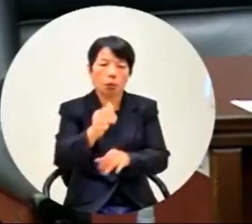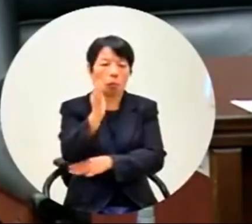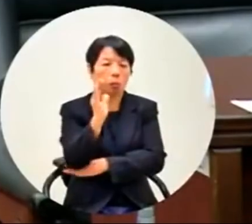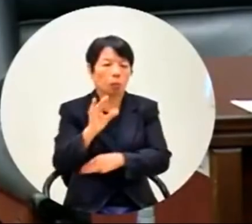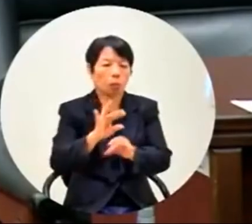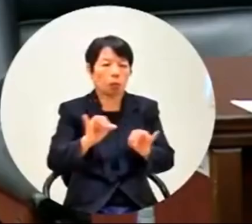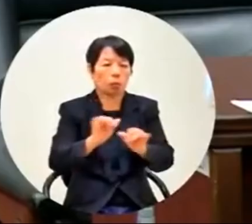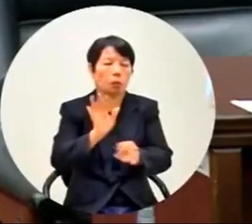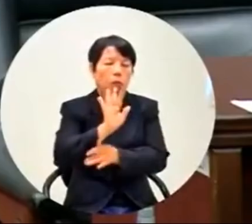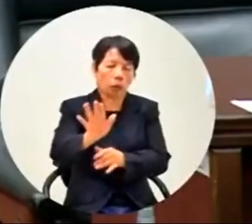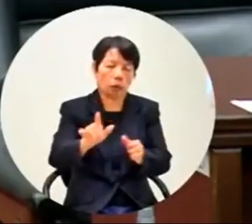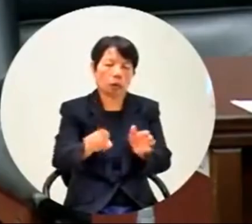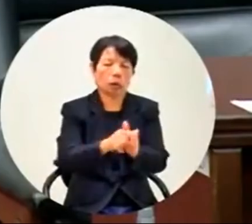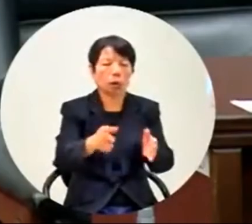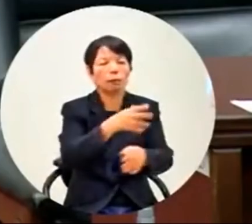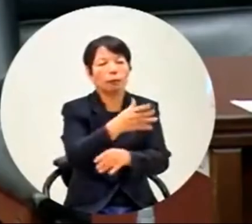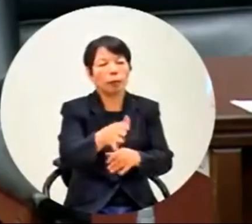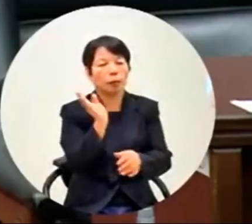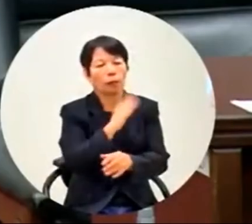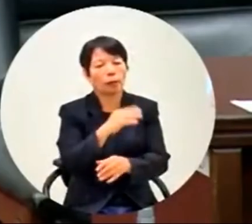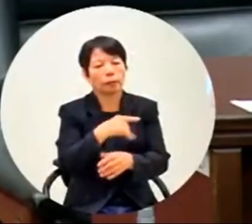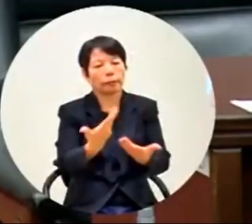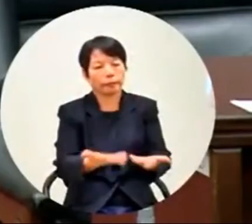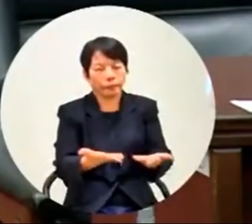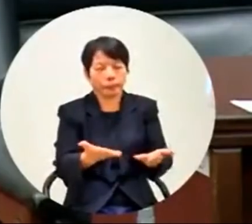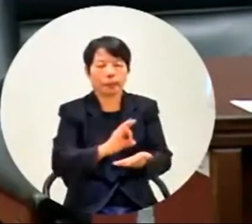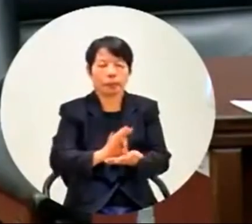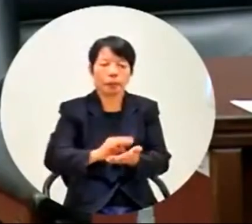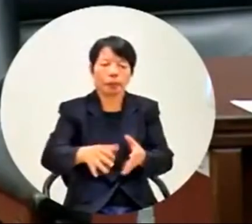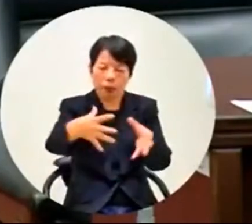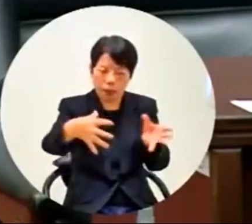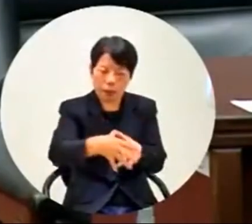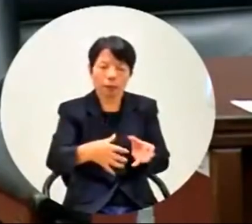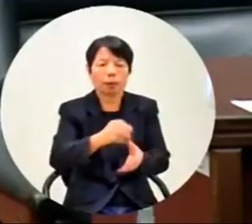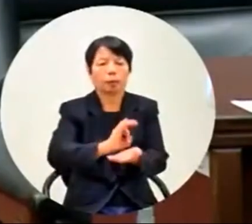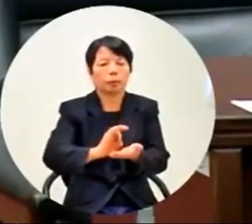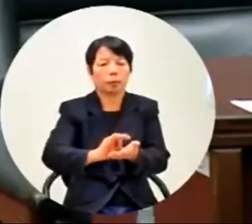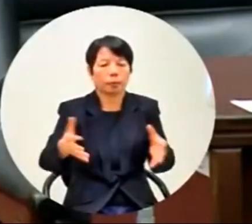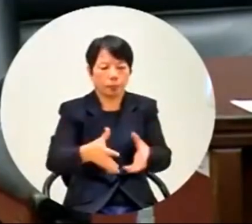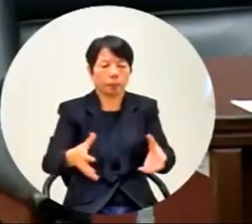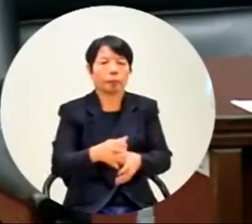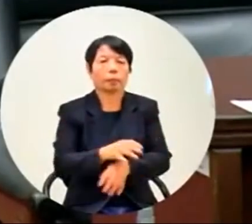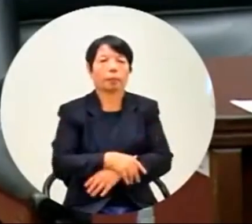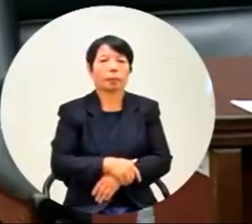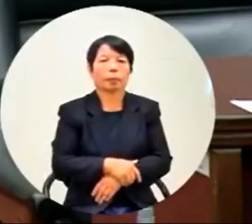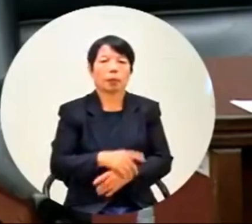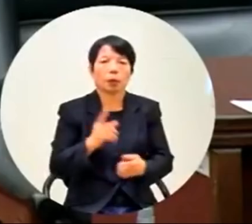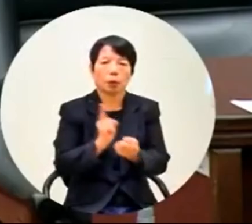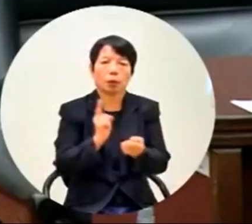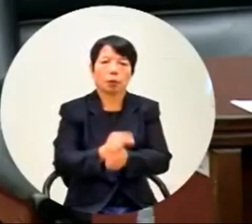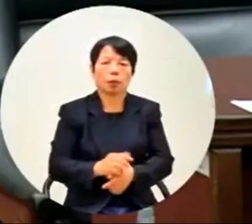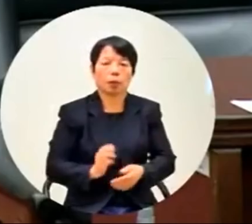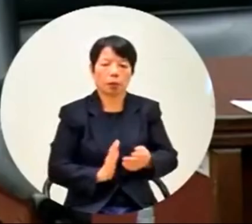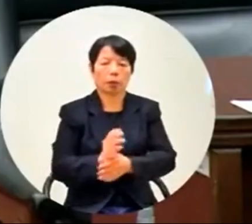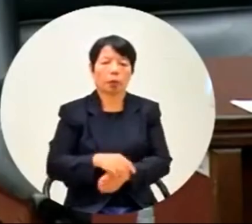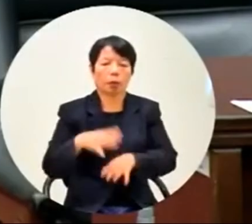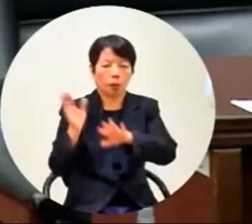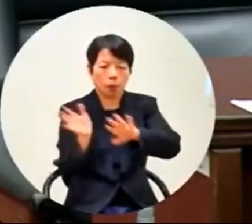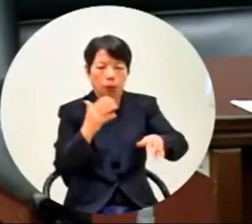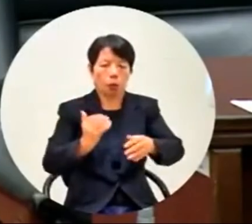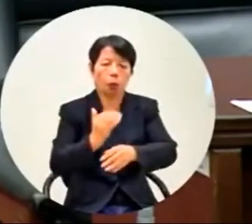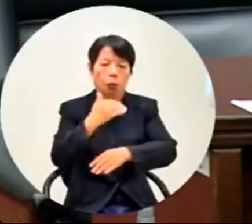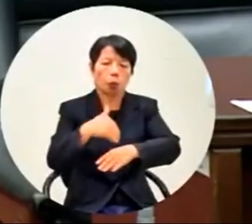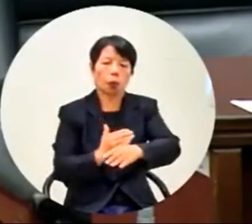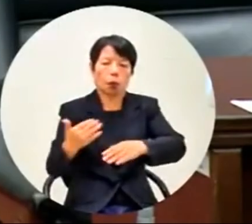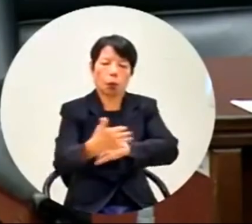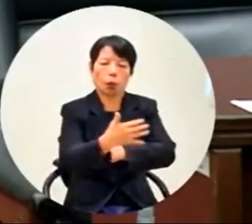也是荒废。所以我们等一下请我们海洋局长在一起回复，我先问一下。然后还有，因为我们石目鱼价格低迷的部分，大家都